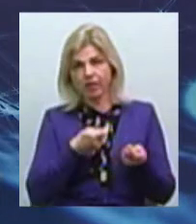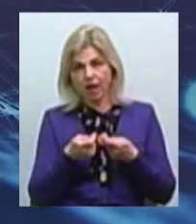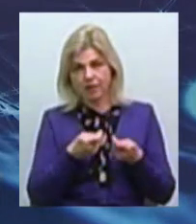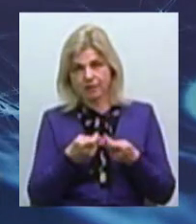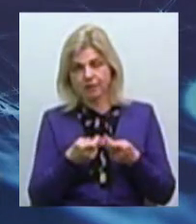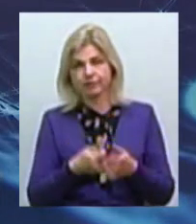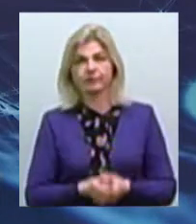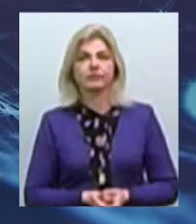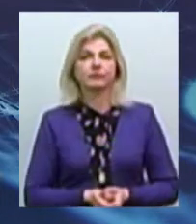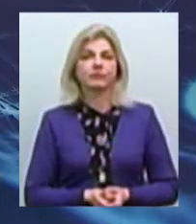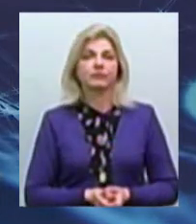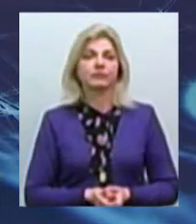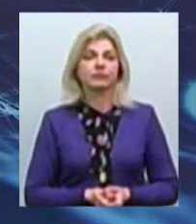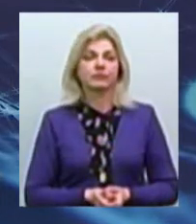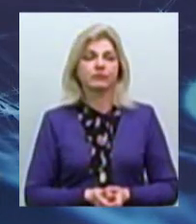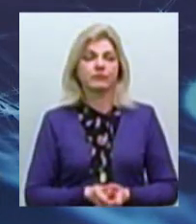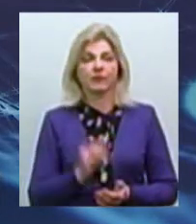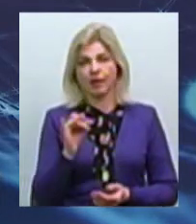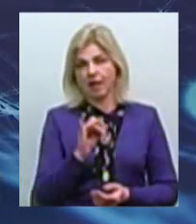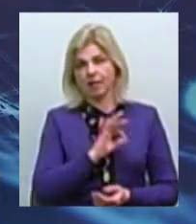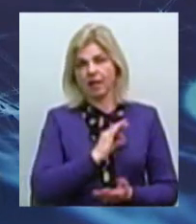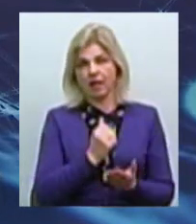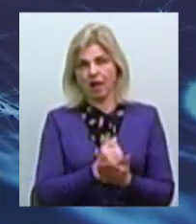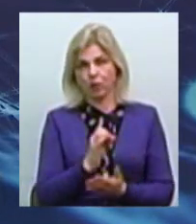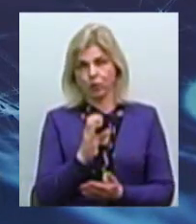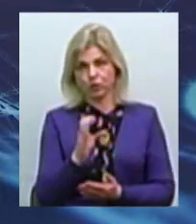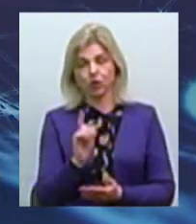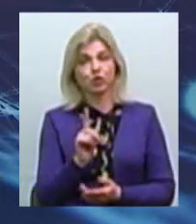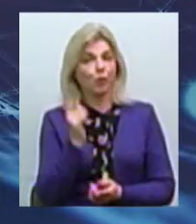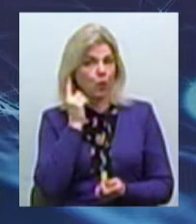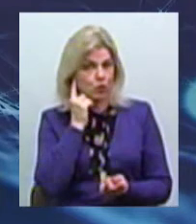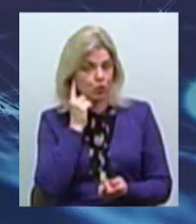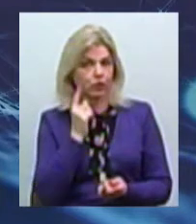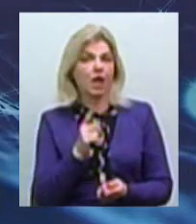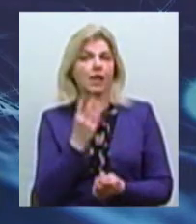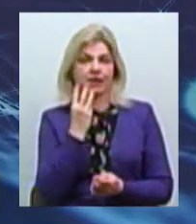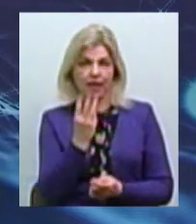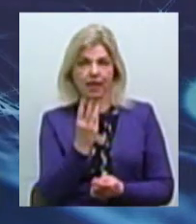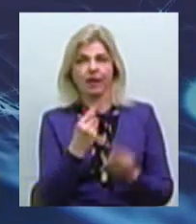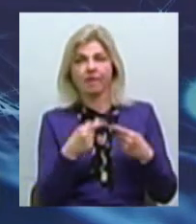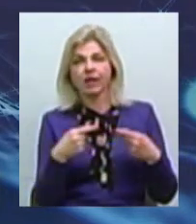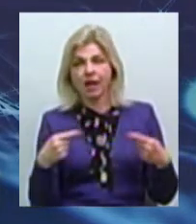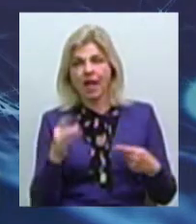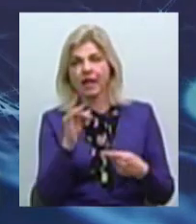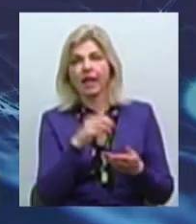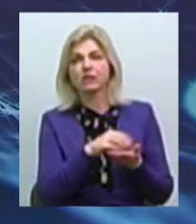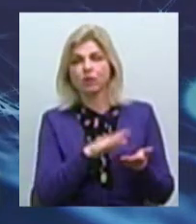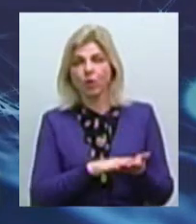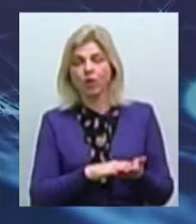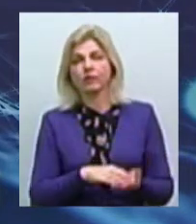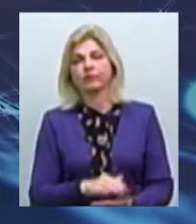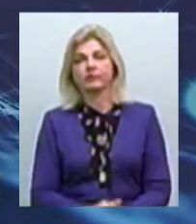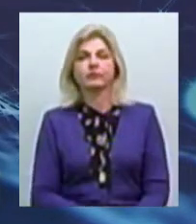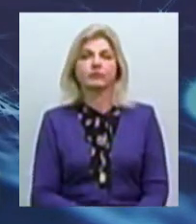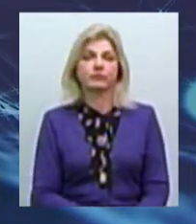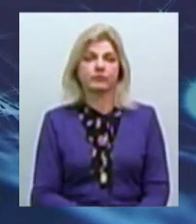райдерс администратор и нотариусы вообще почулы главный газ внутри вида регистраторов мср да